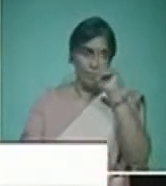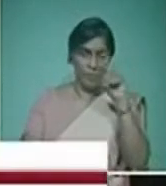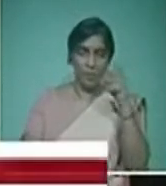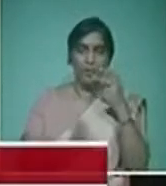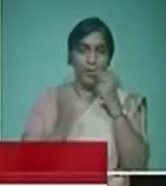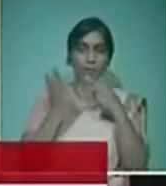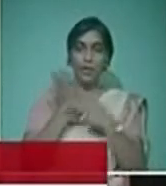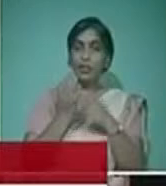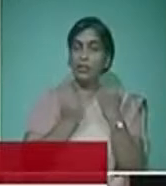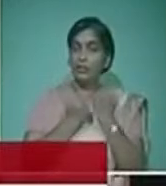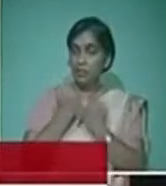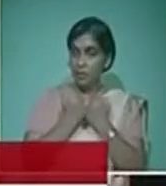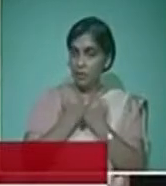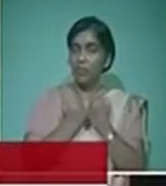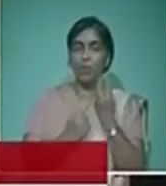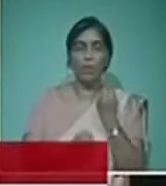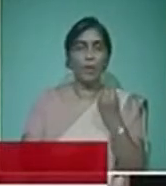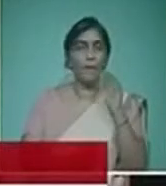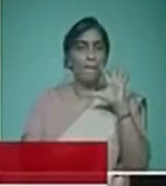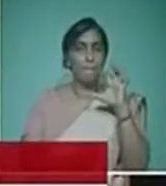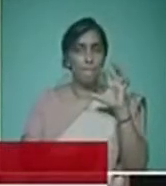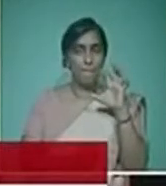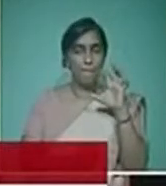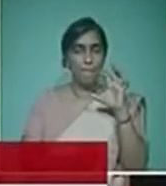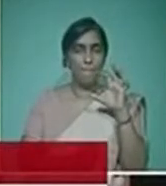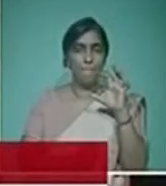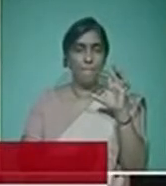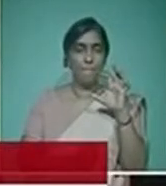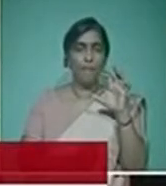සමුදි සහනාධාරයේ රුපියල්